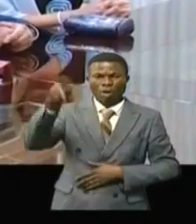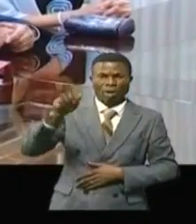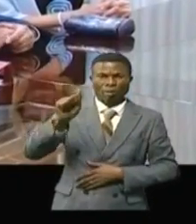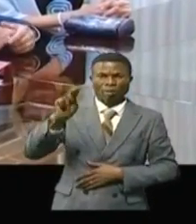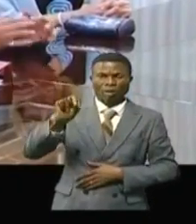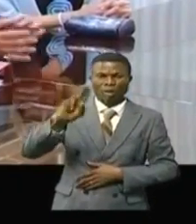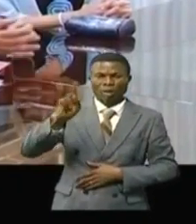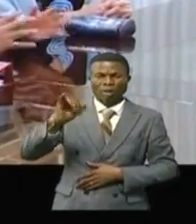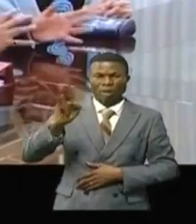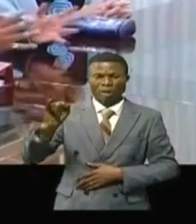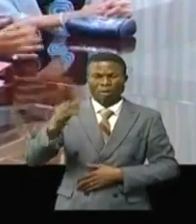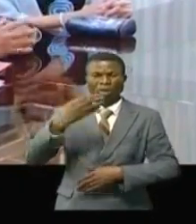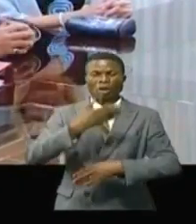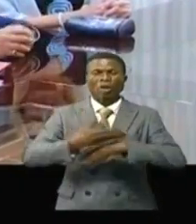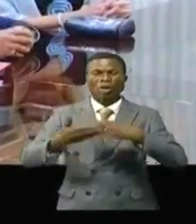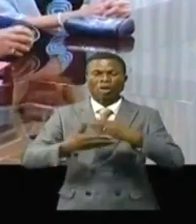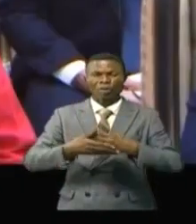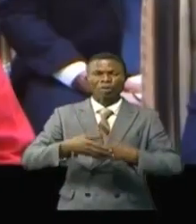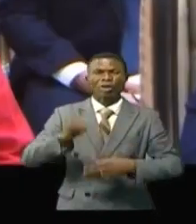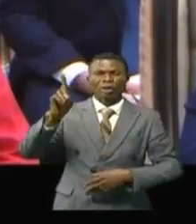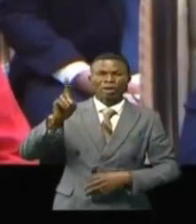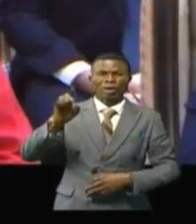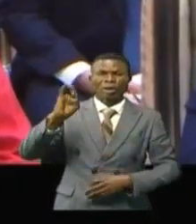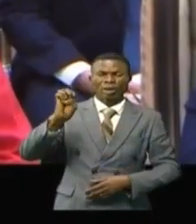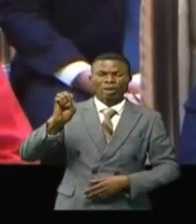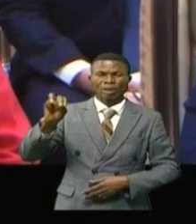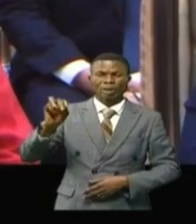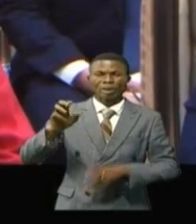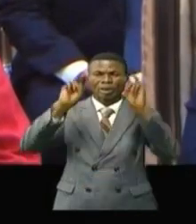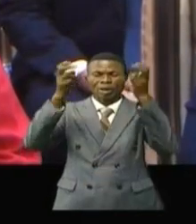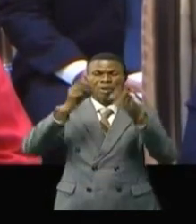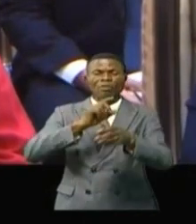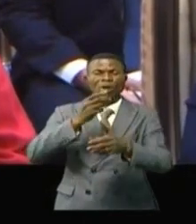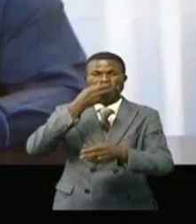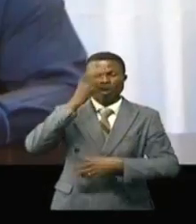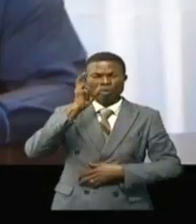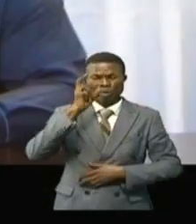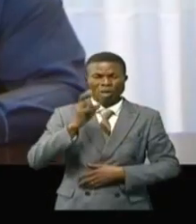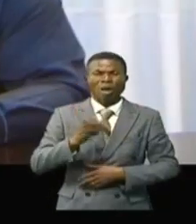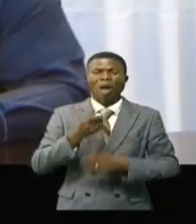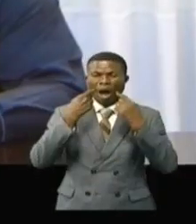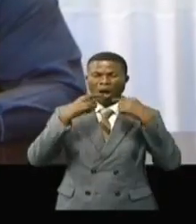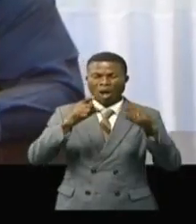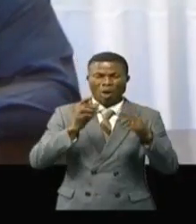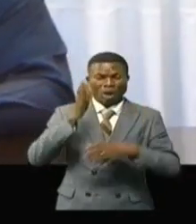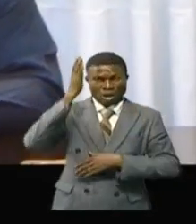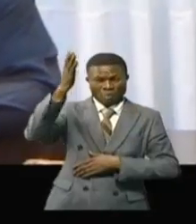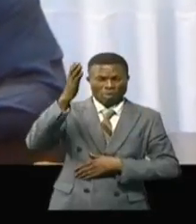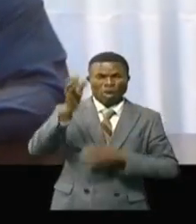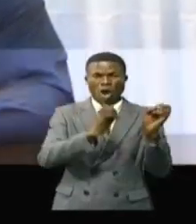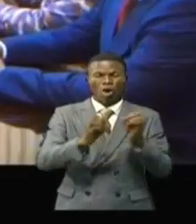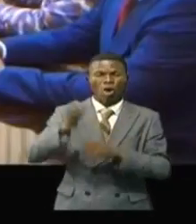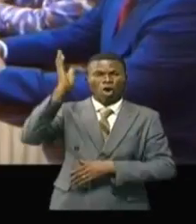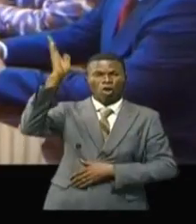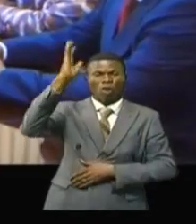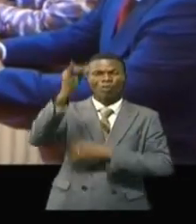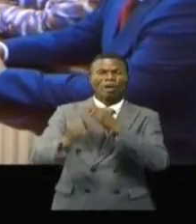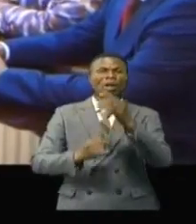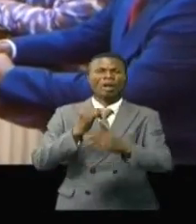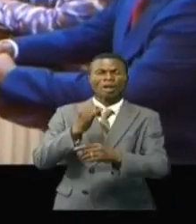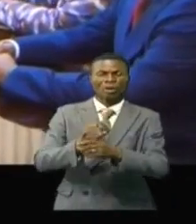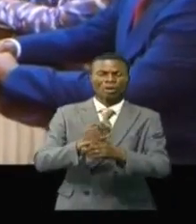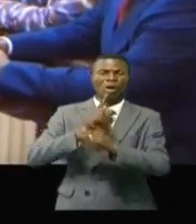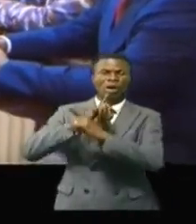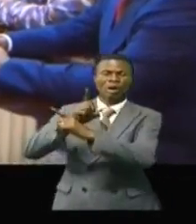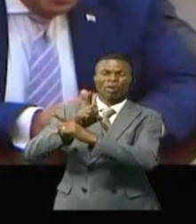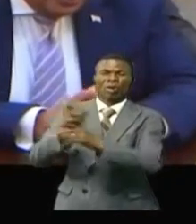la fondation du docteur Denis Mukwege à Bukavu. Il a annoncé la tenue prochaine d'une conférence internationale sur la